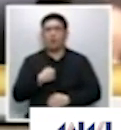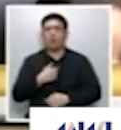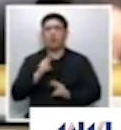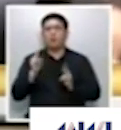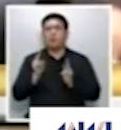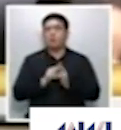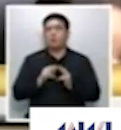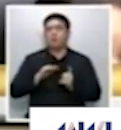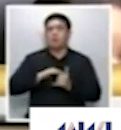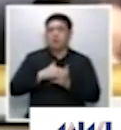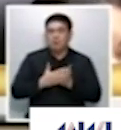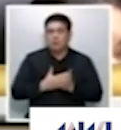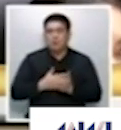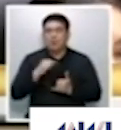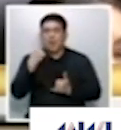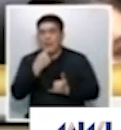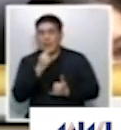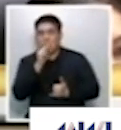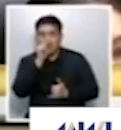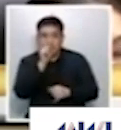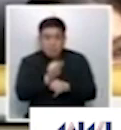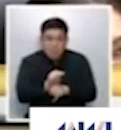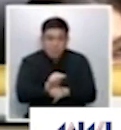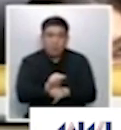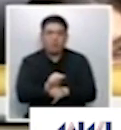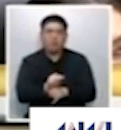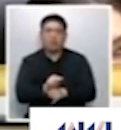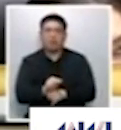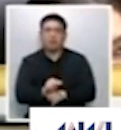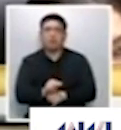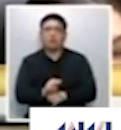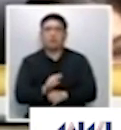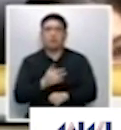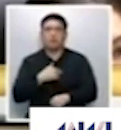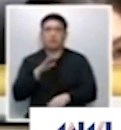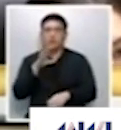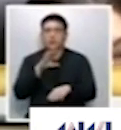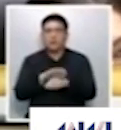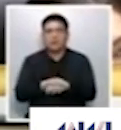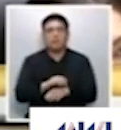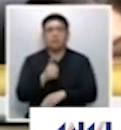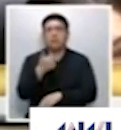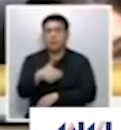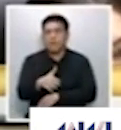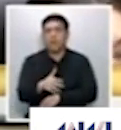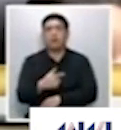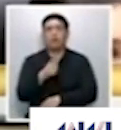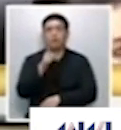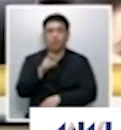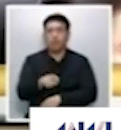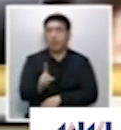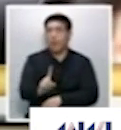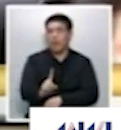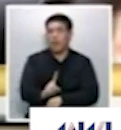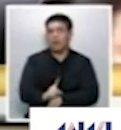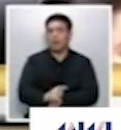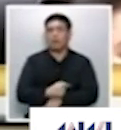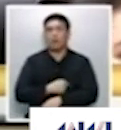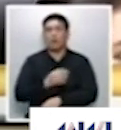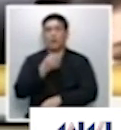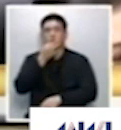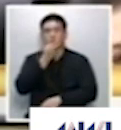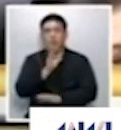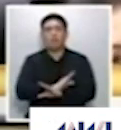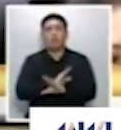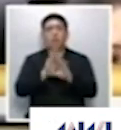นถ้ามีคนเห็นมีพยานมันก็คงจะไม่เป็นเหตุการณ์แบบนั้นแต่ที่มันต้องมีการยกฟ้